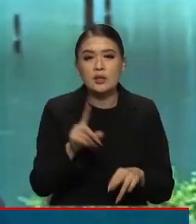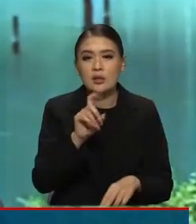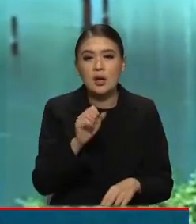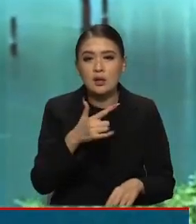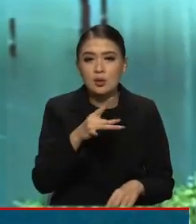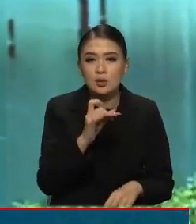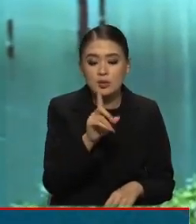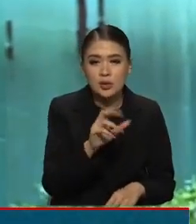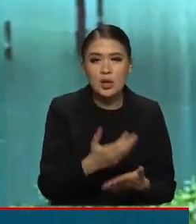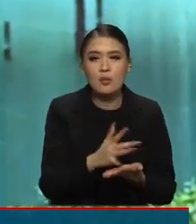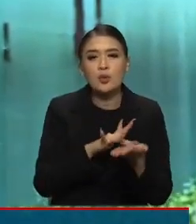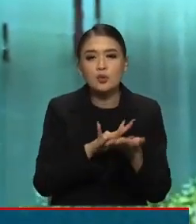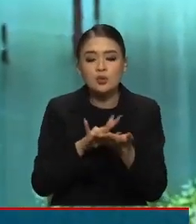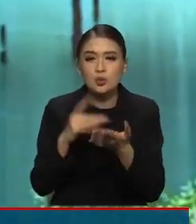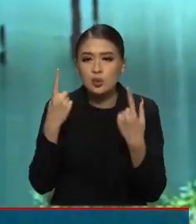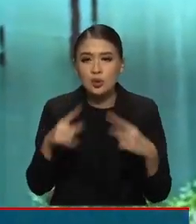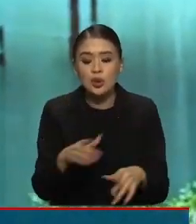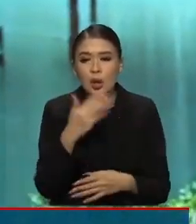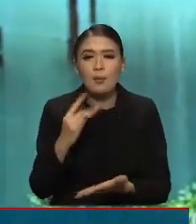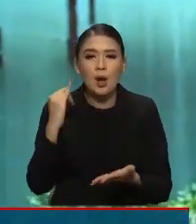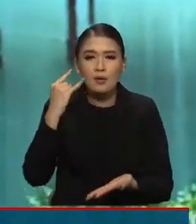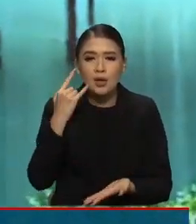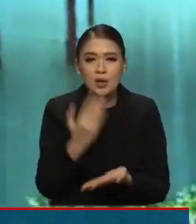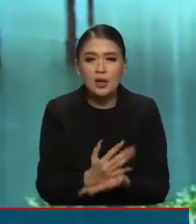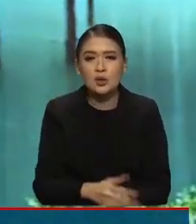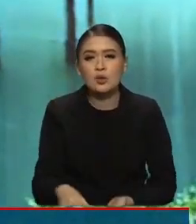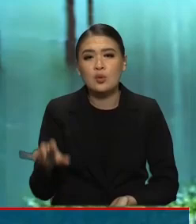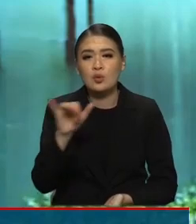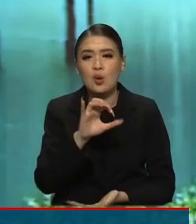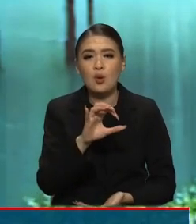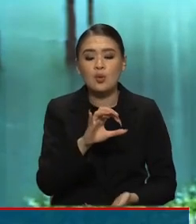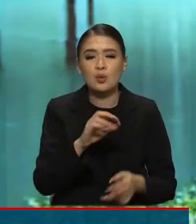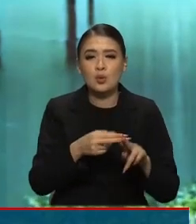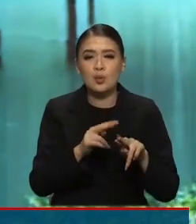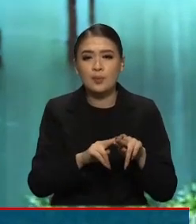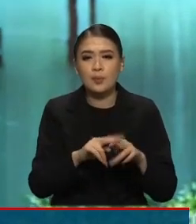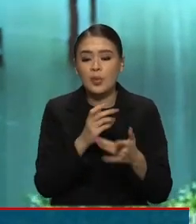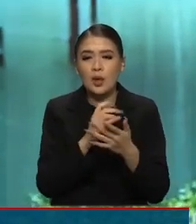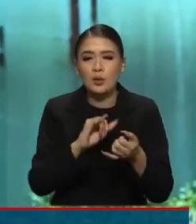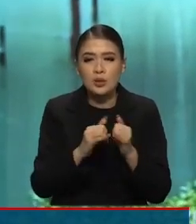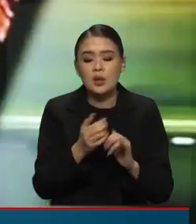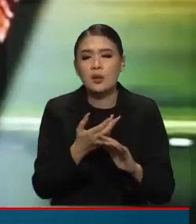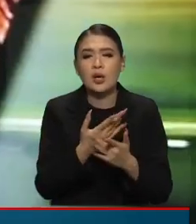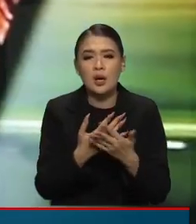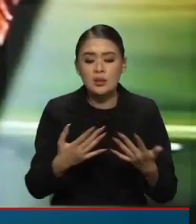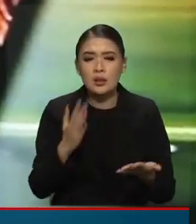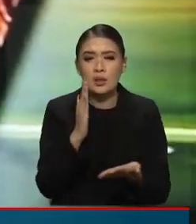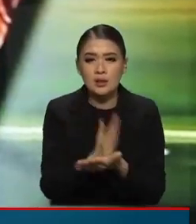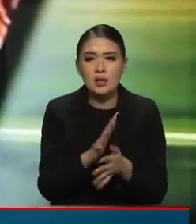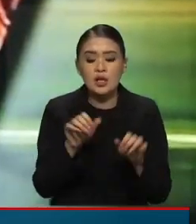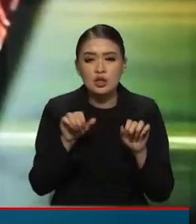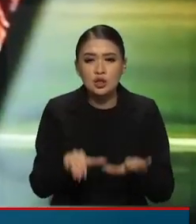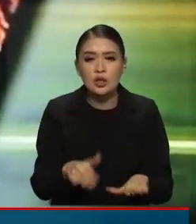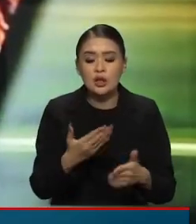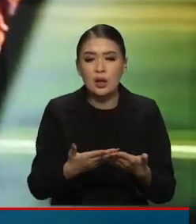других курортных вещах, которые есть в Павлодаре, в Усть-Каменогорске. То есть я считаю, что здесь нужно именно вот такое вот решение.